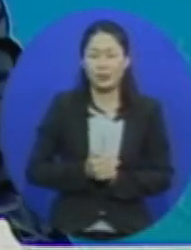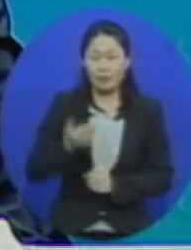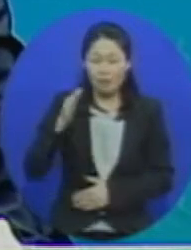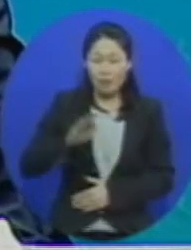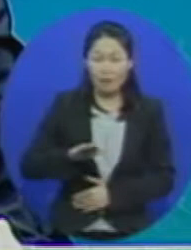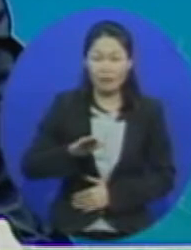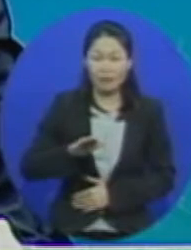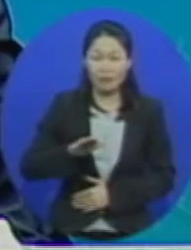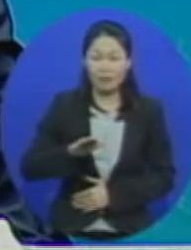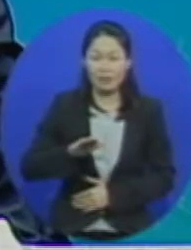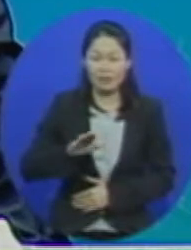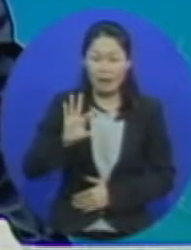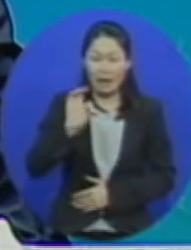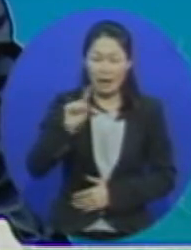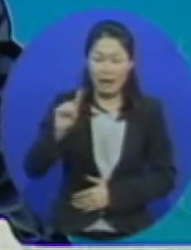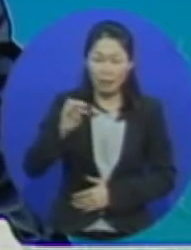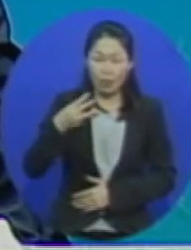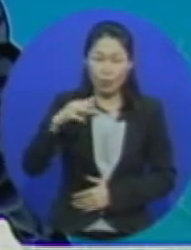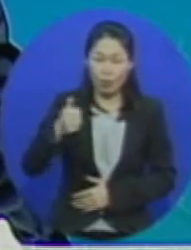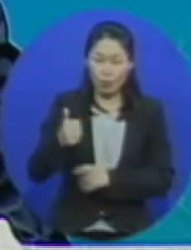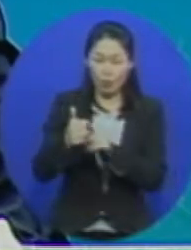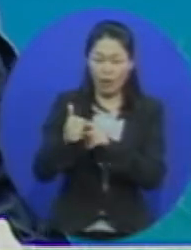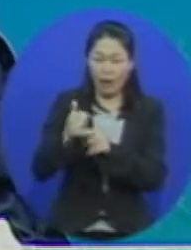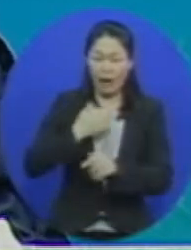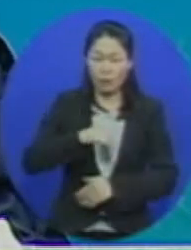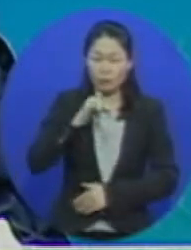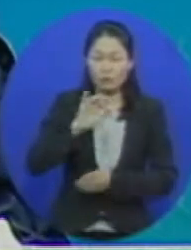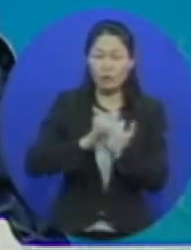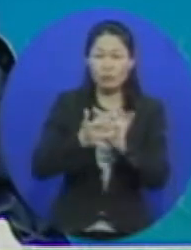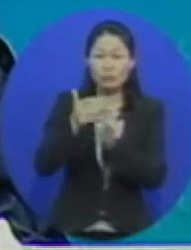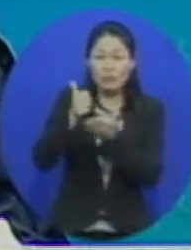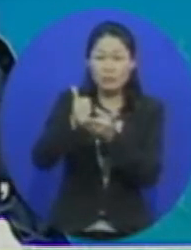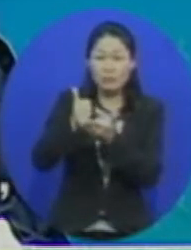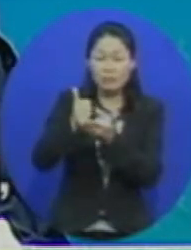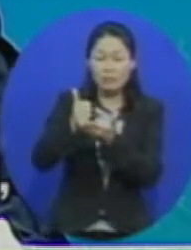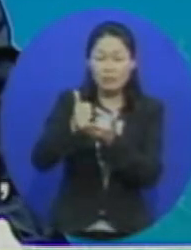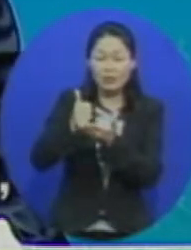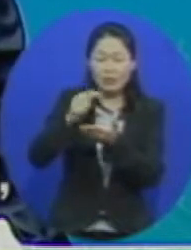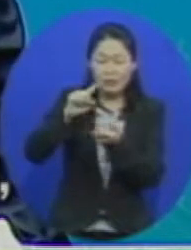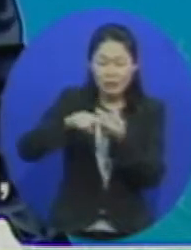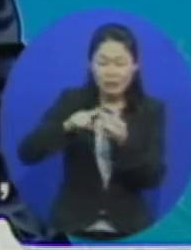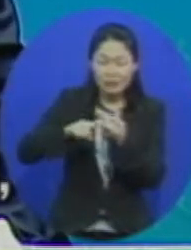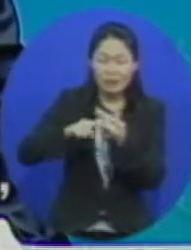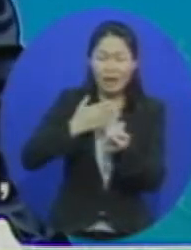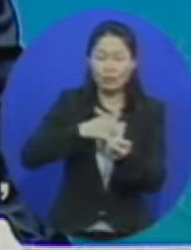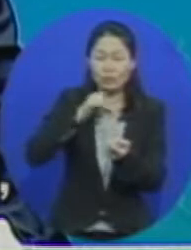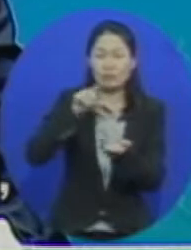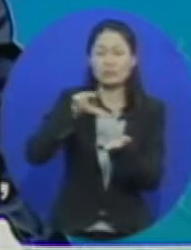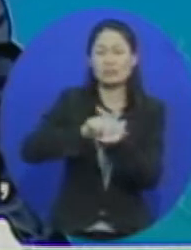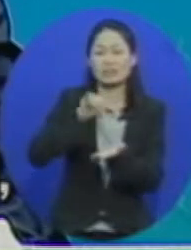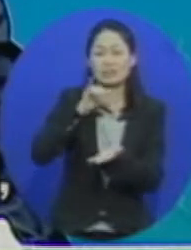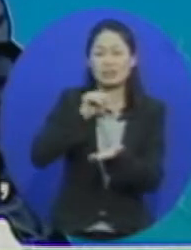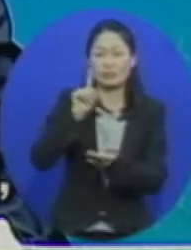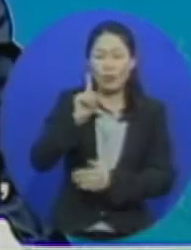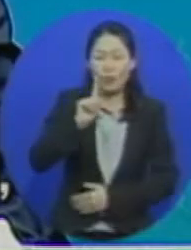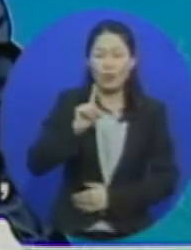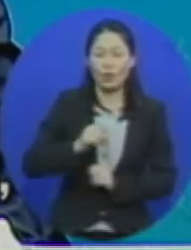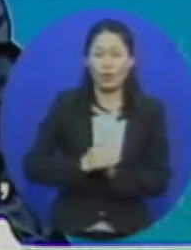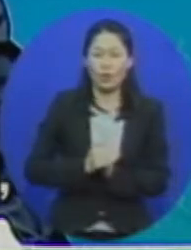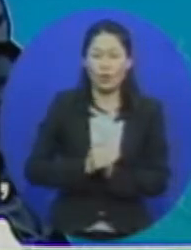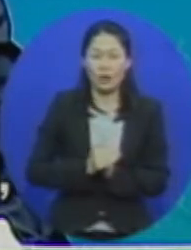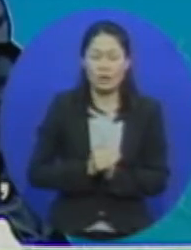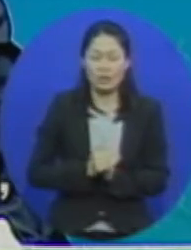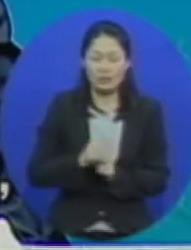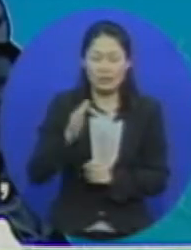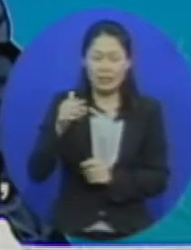근데 아볼로 가 알고 있는 예수님의 문제가 있었어요 사도에게 18장 이 15절에 보면 그가